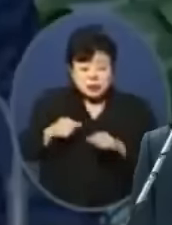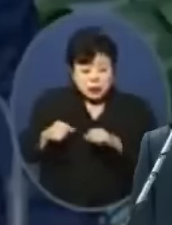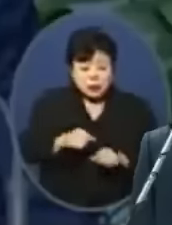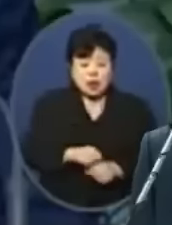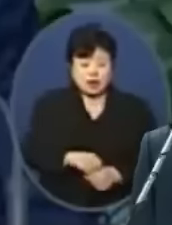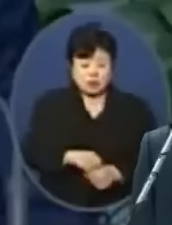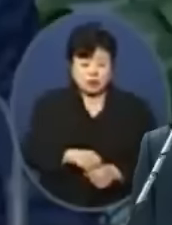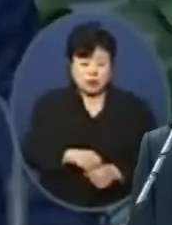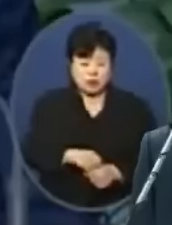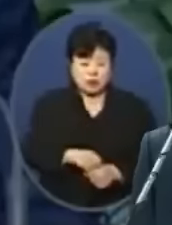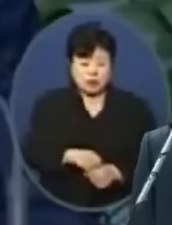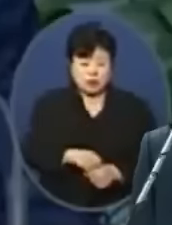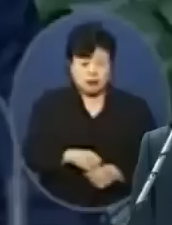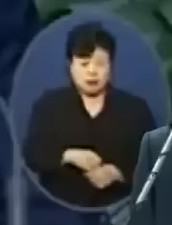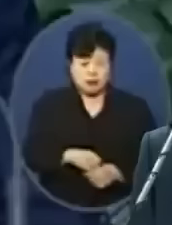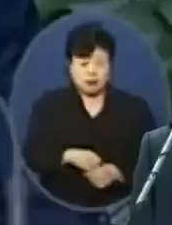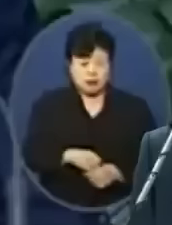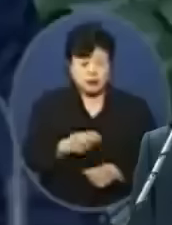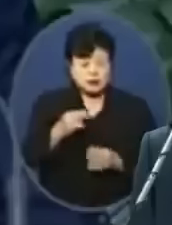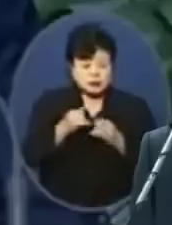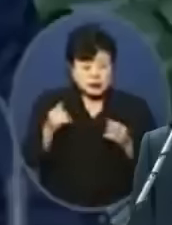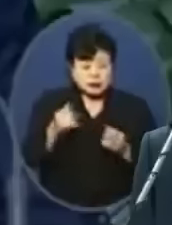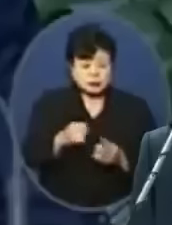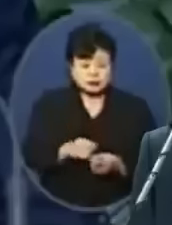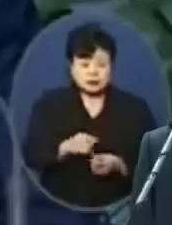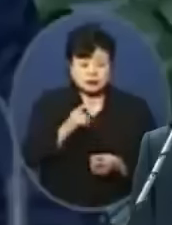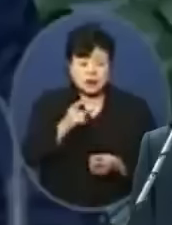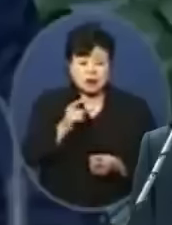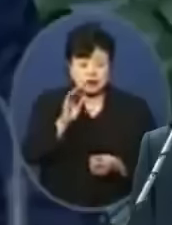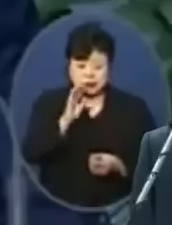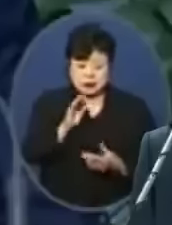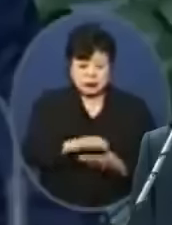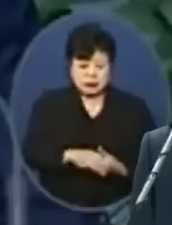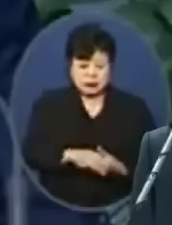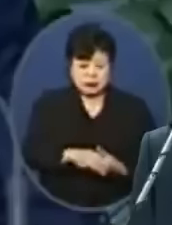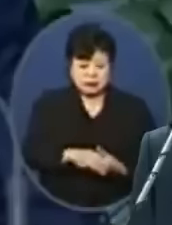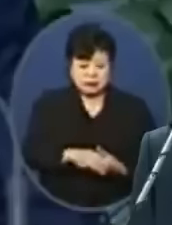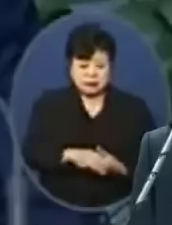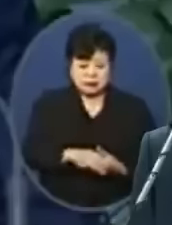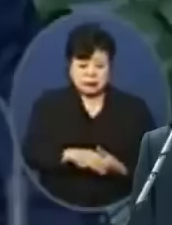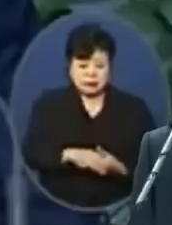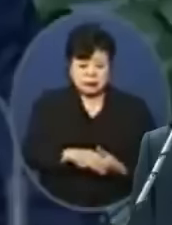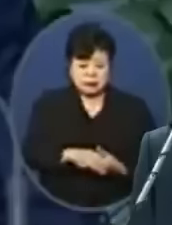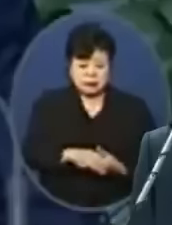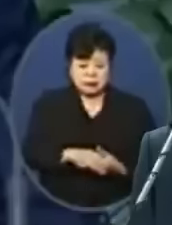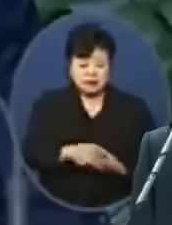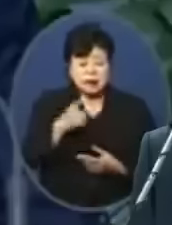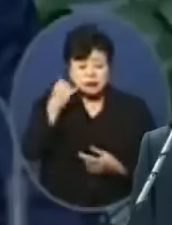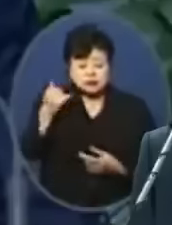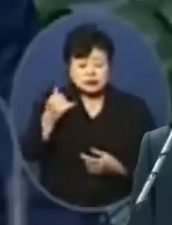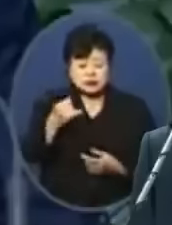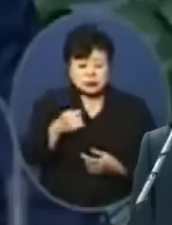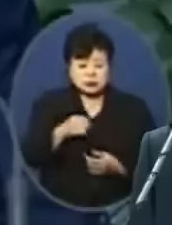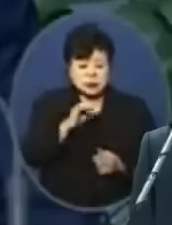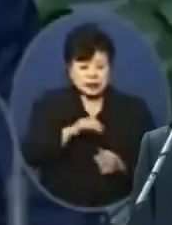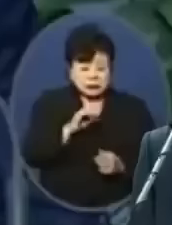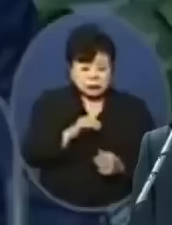사람처럼 행동해야 되는데, 미국 사람처럼 못하라고 부모들은 호통을